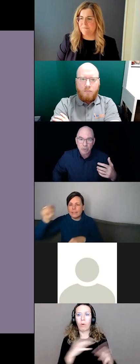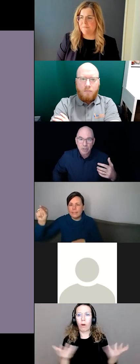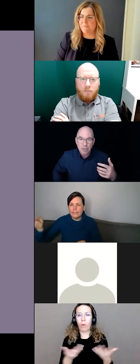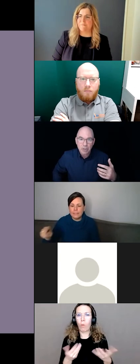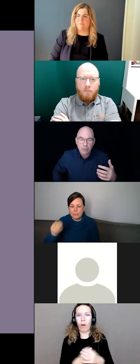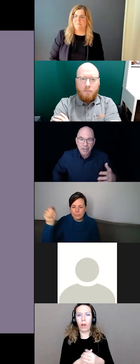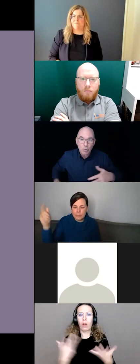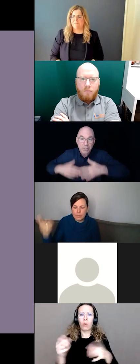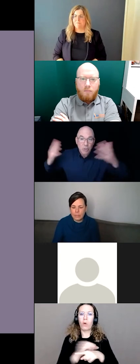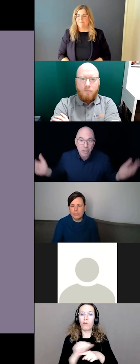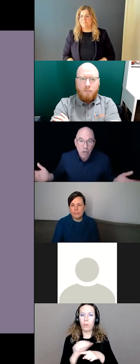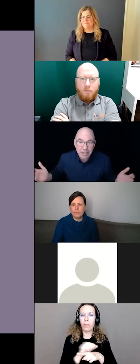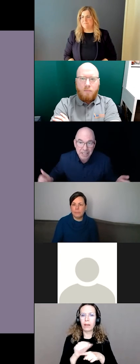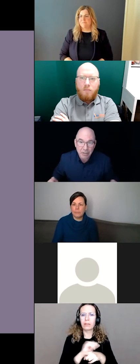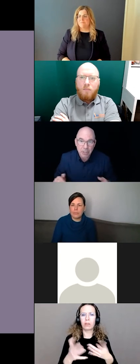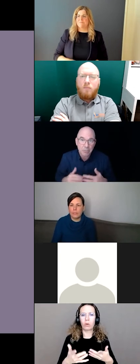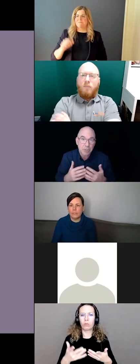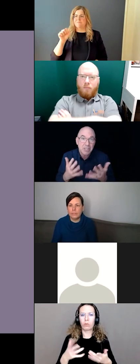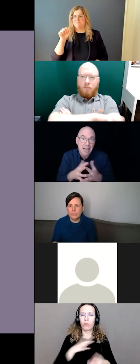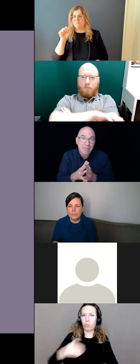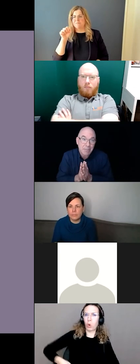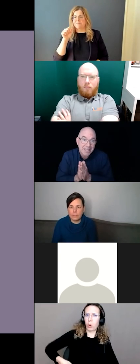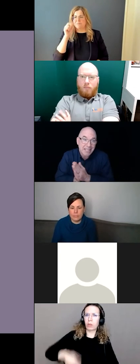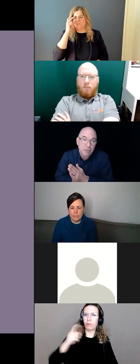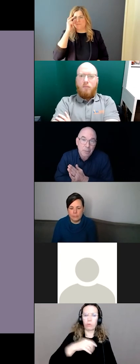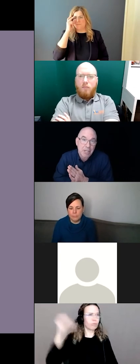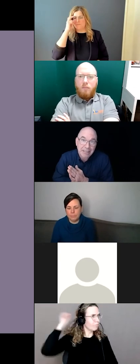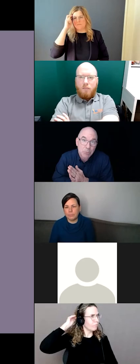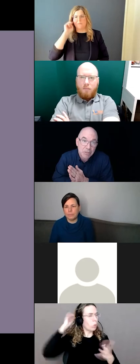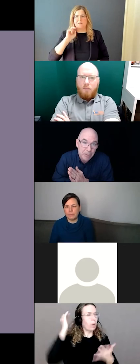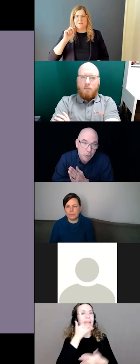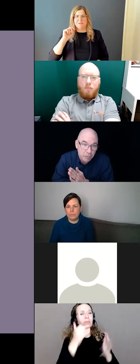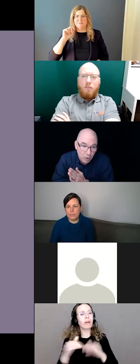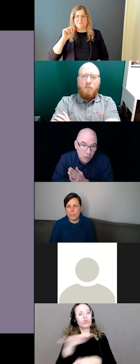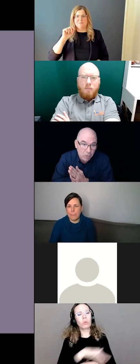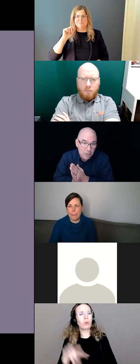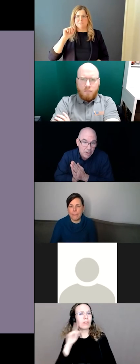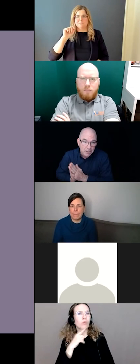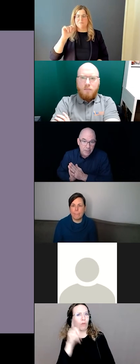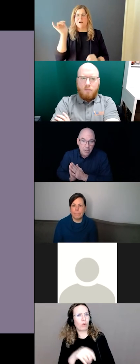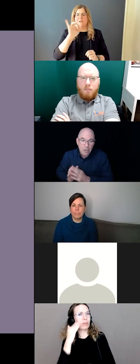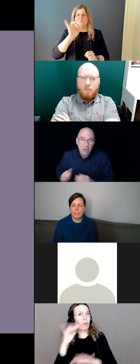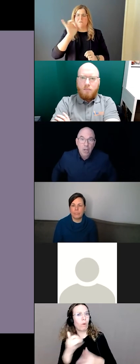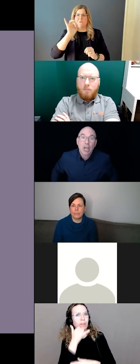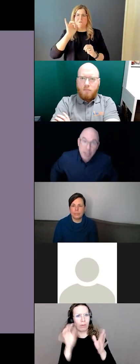la conscience, de savoir qu'est-ce qui se passe dans ta communauté de sourds. C'est très important pour tout le monde. Donc,